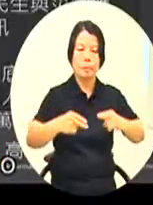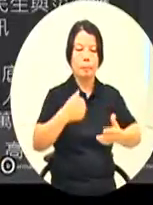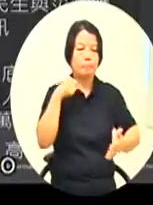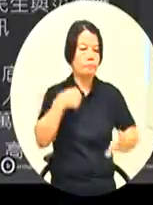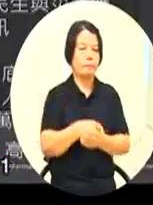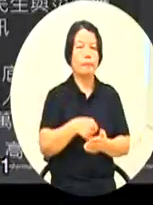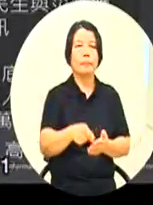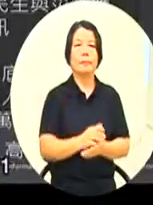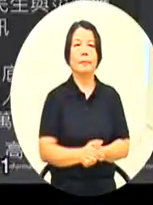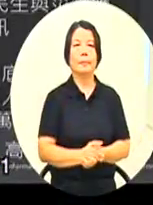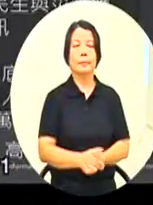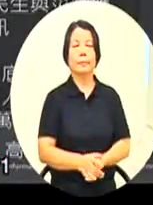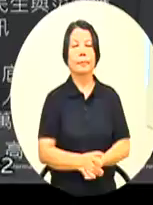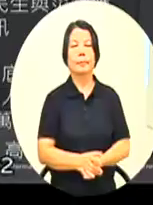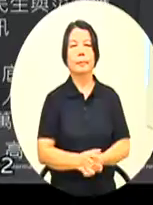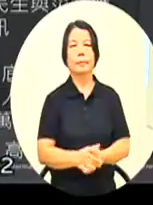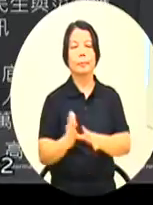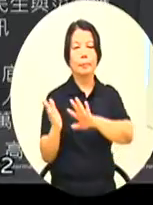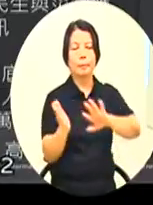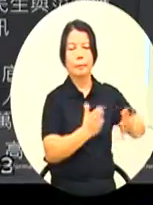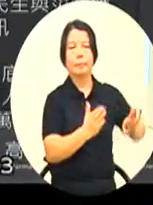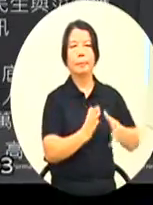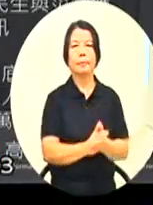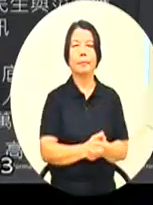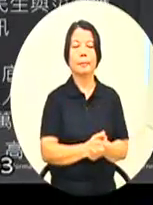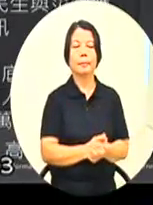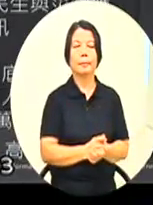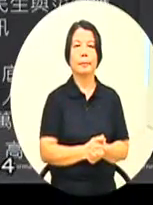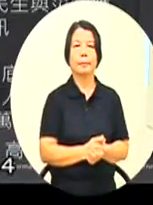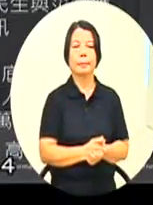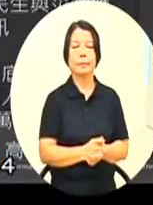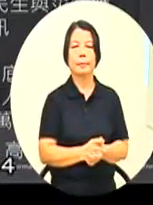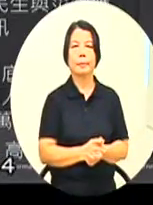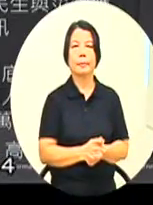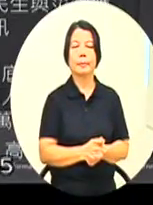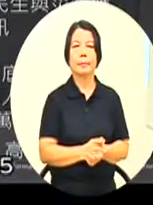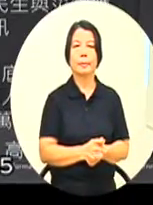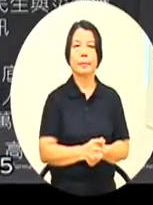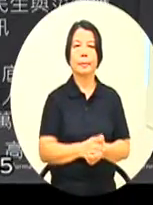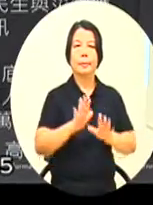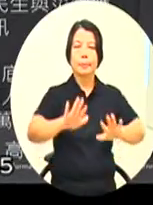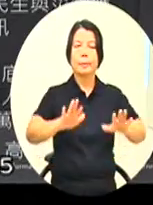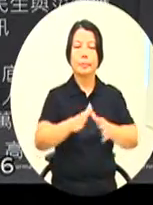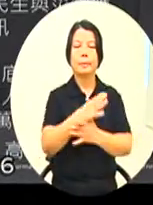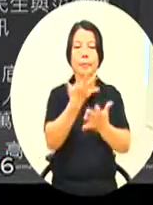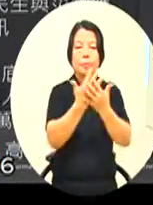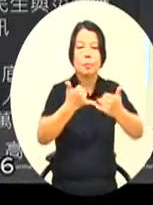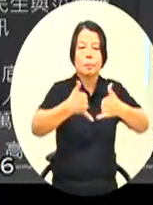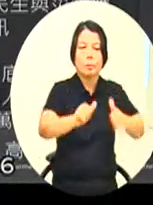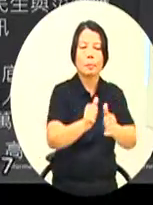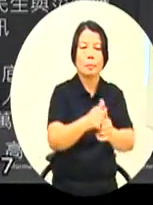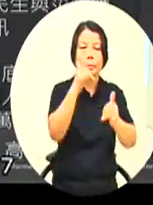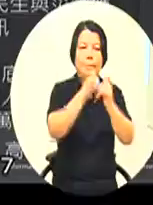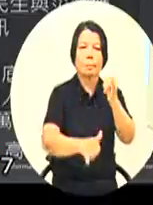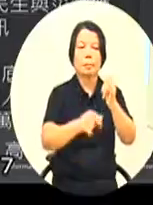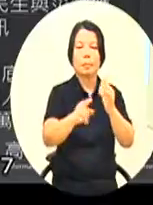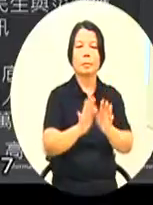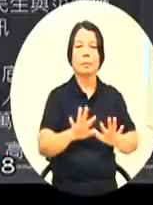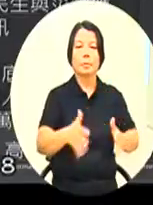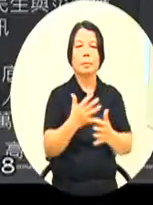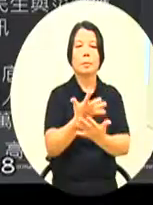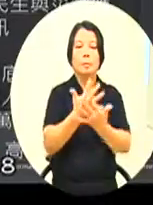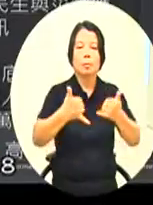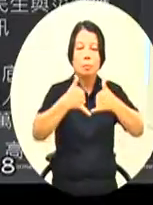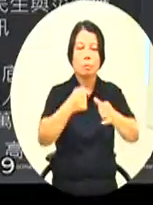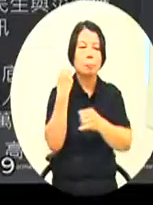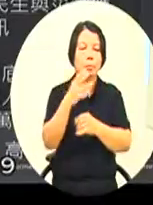好，再下来。再来呢，当然这个是我们说现在是网络的时代，但是网络已经不是一种新东西